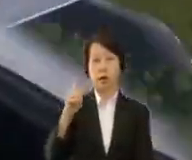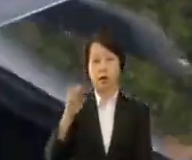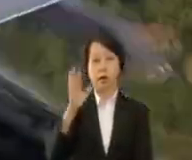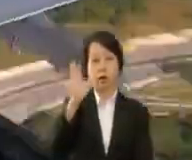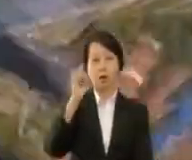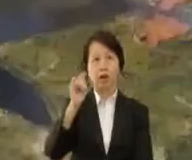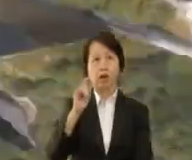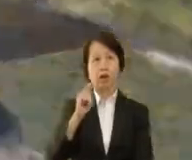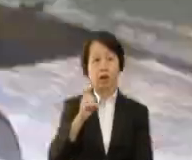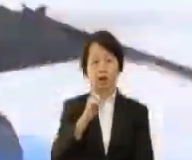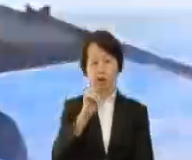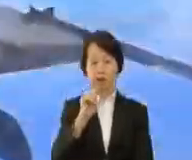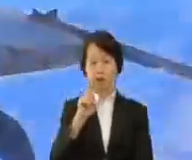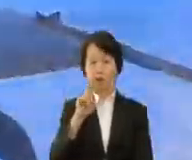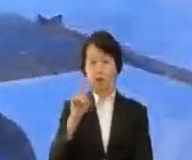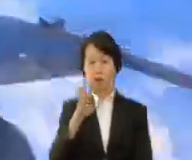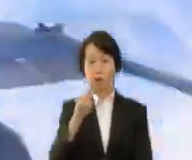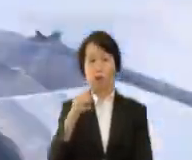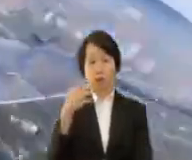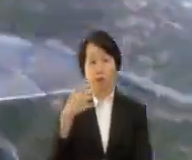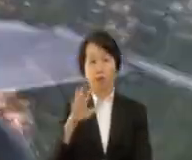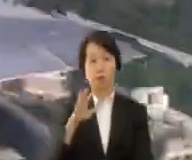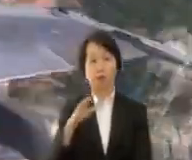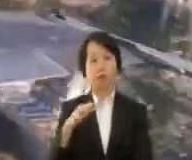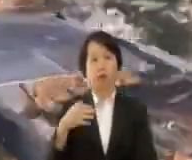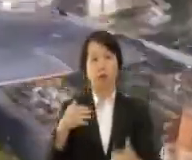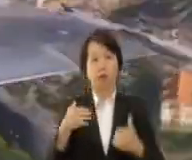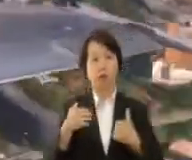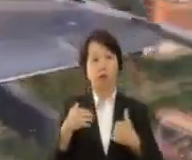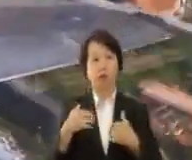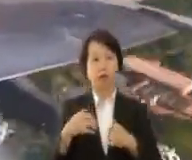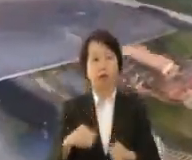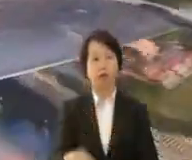Angkatan tentera Malaysia telah menampilkan